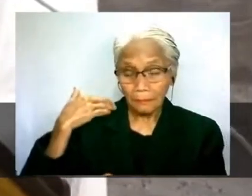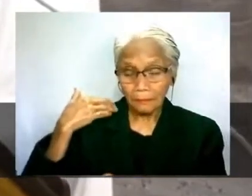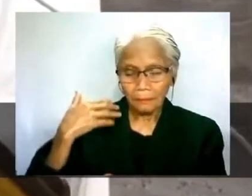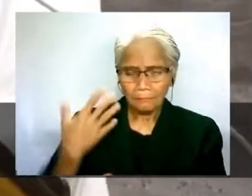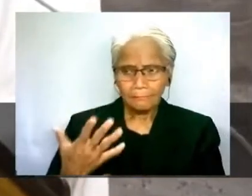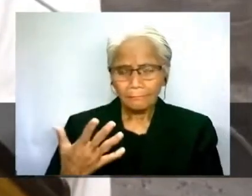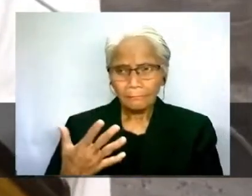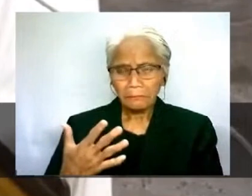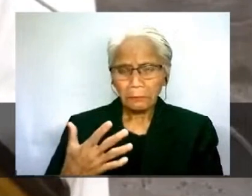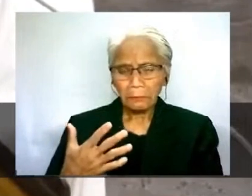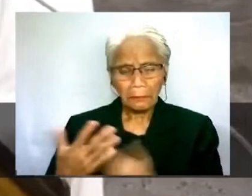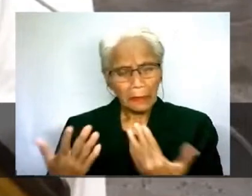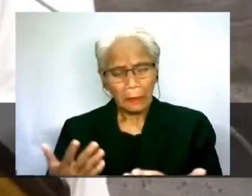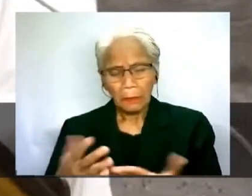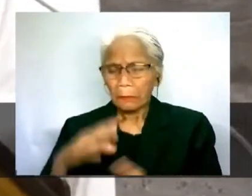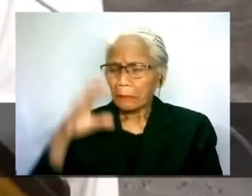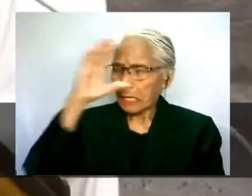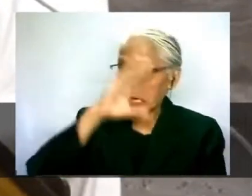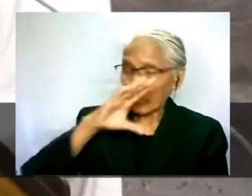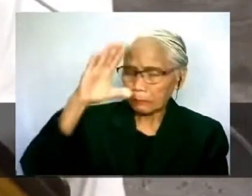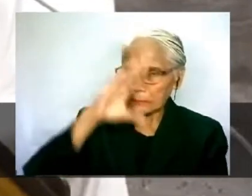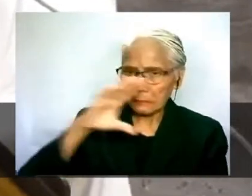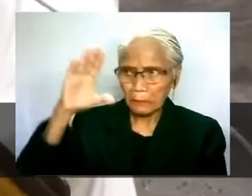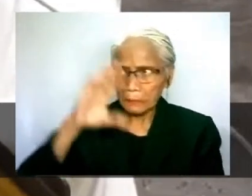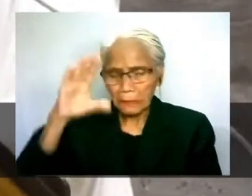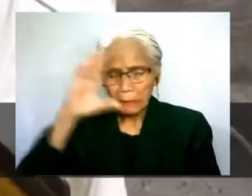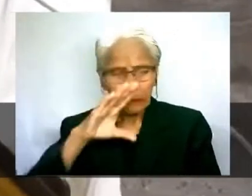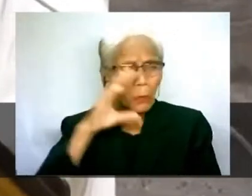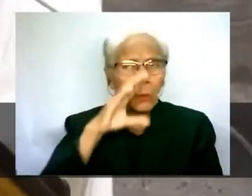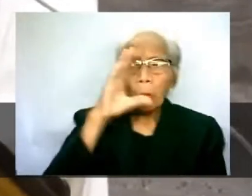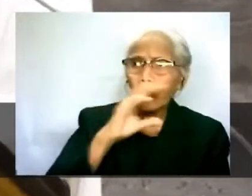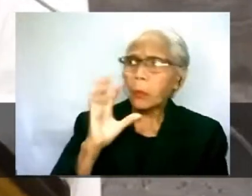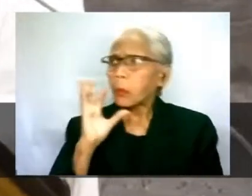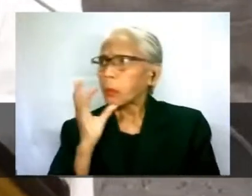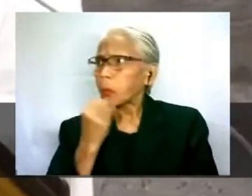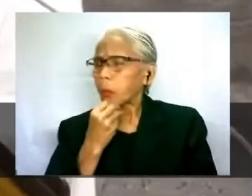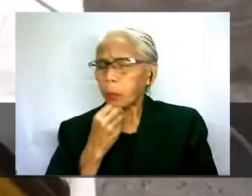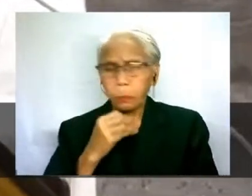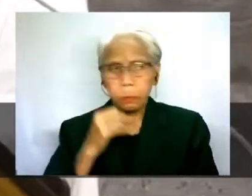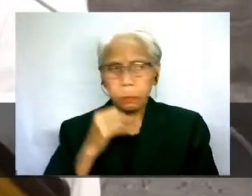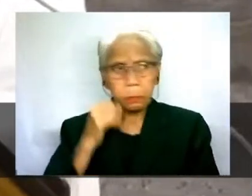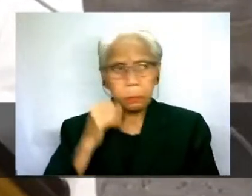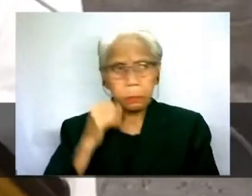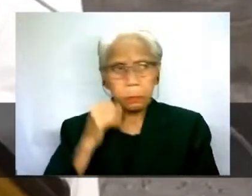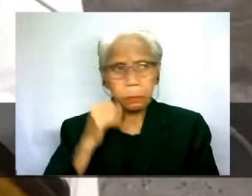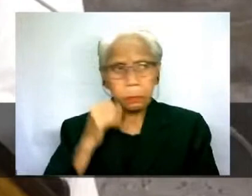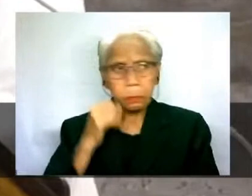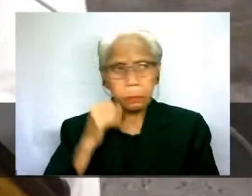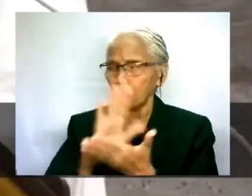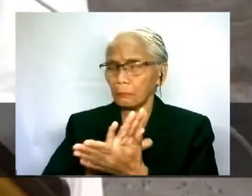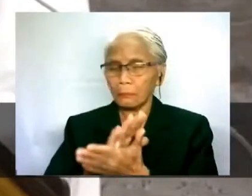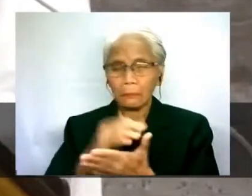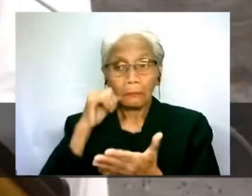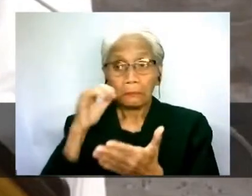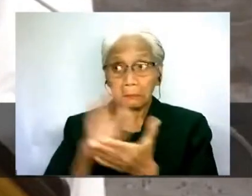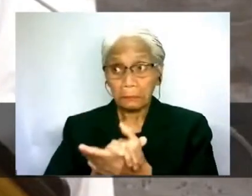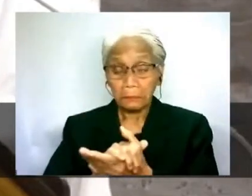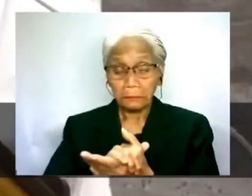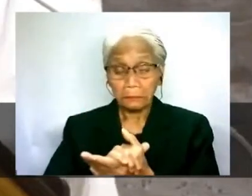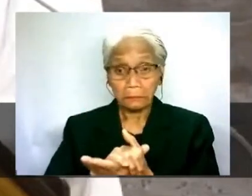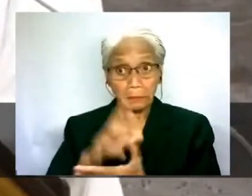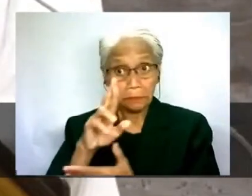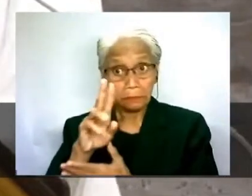ng mapapang-asawa si Boaz. At ang kanyang nanay, si Noemi,